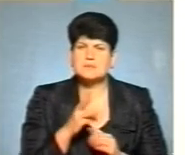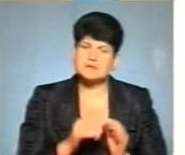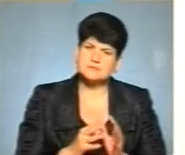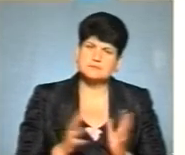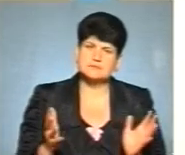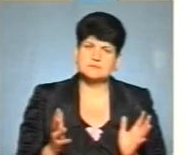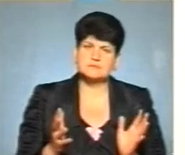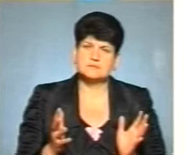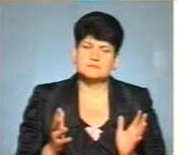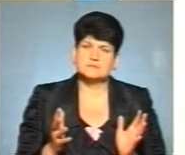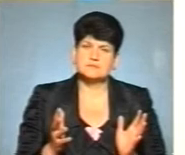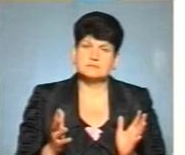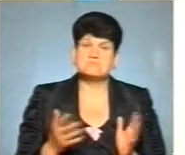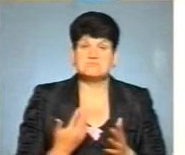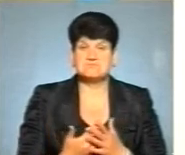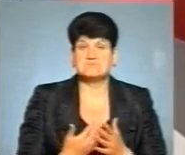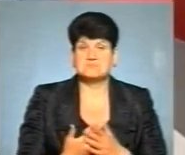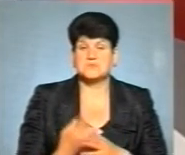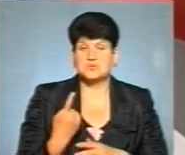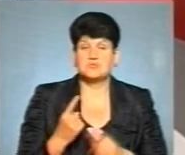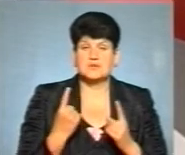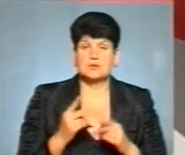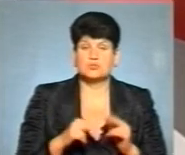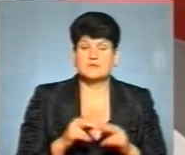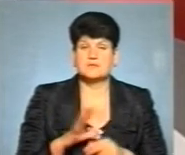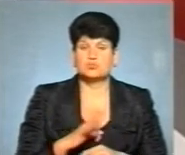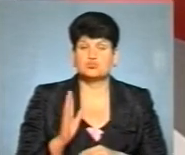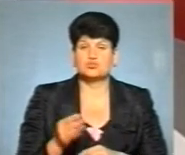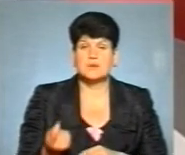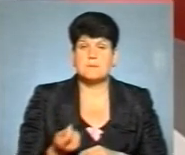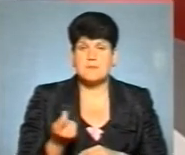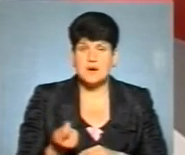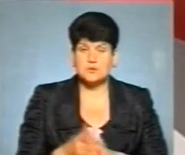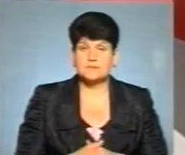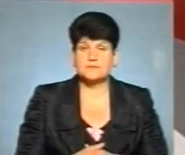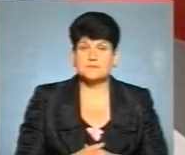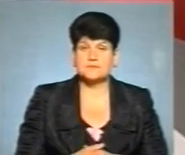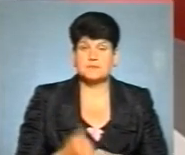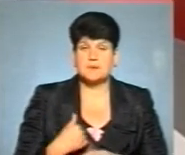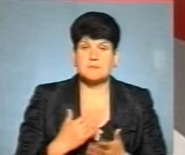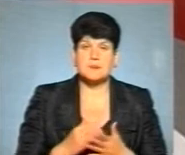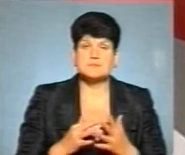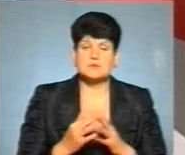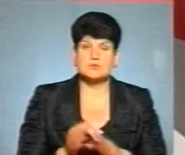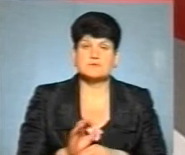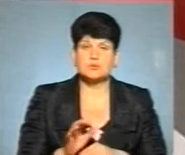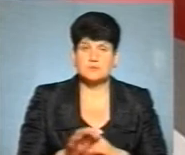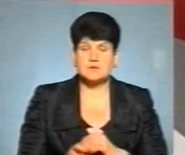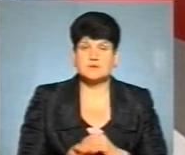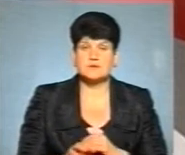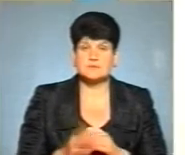за рахунок того чи ні? Ну, напевно, що одного великого будівництва буде мало, окей, аби замало, змінити ситуацію. Добре. Ми маємо аграріїв, з якими ми спілкувалися